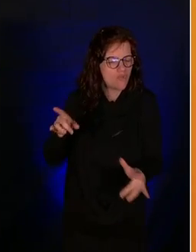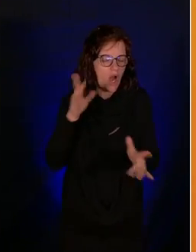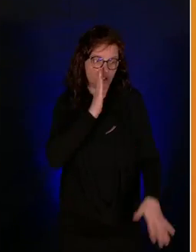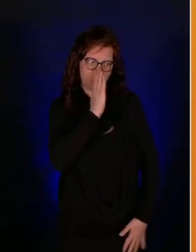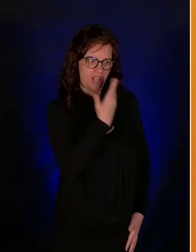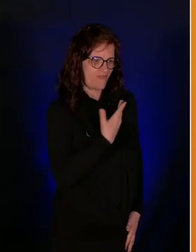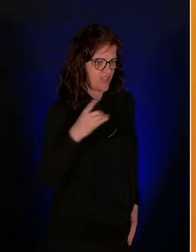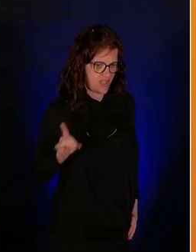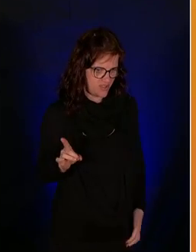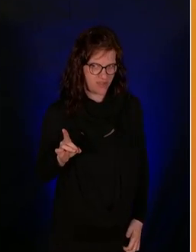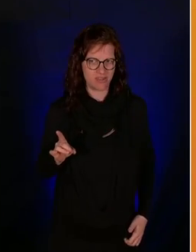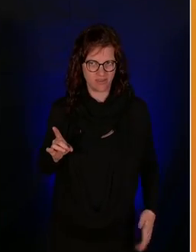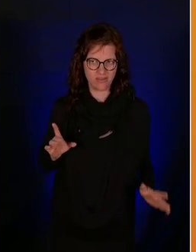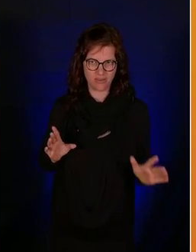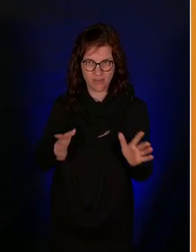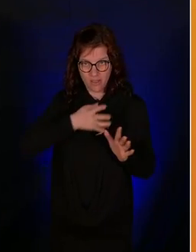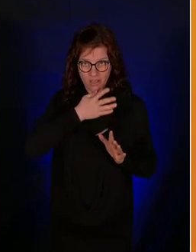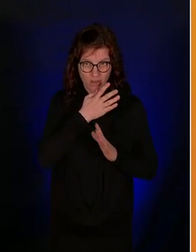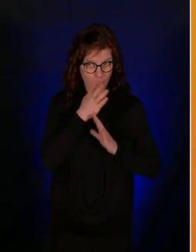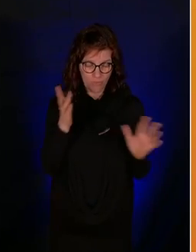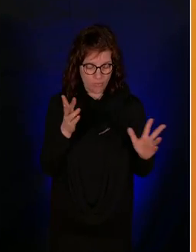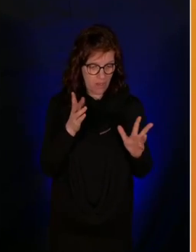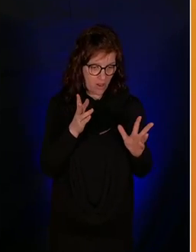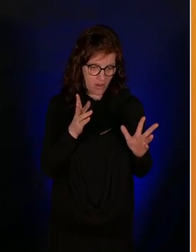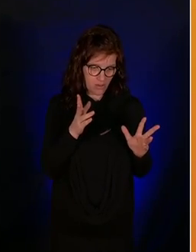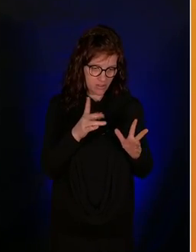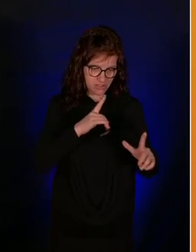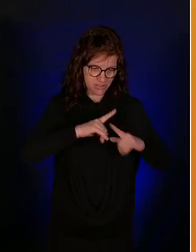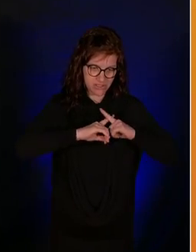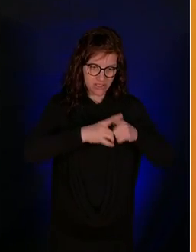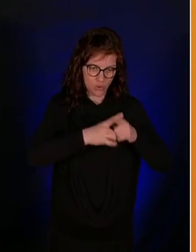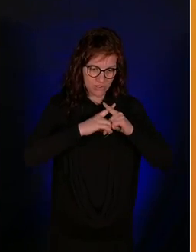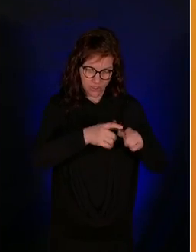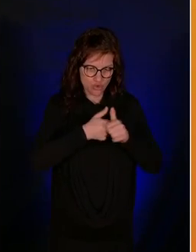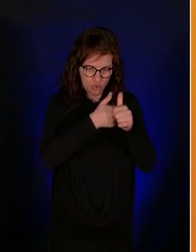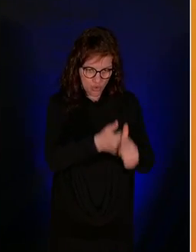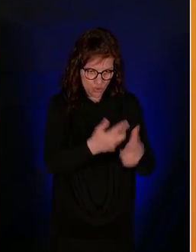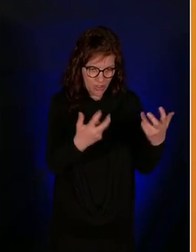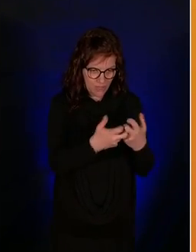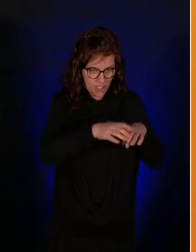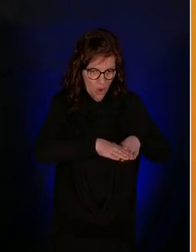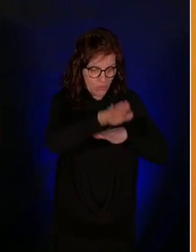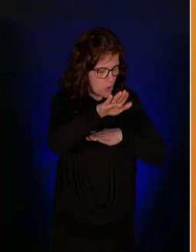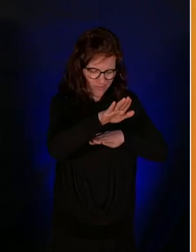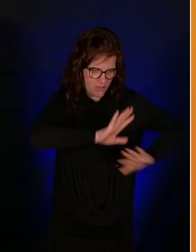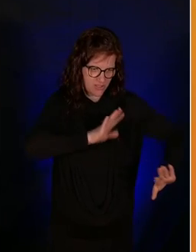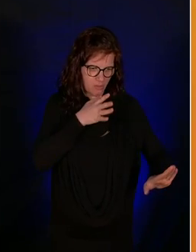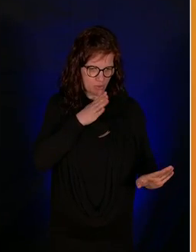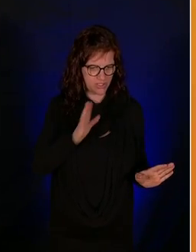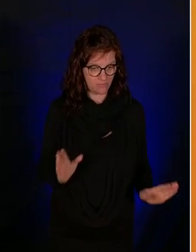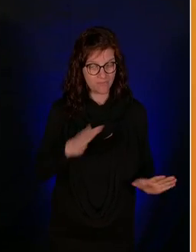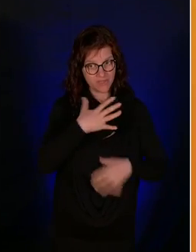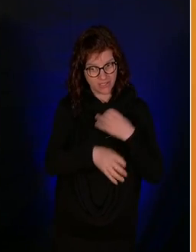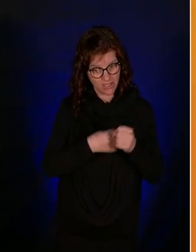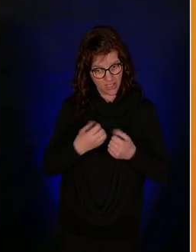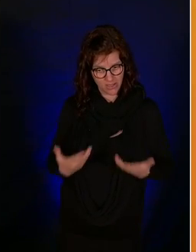situation, plus question de fixer la négociation en fonction de l'inflation. Cette